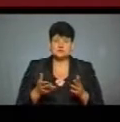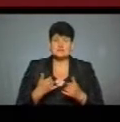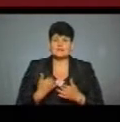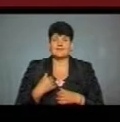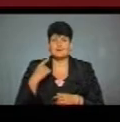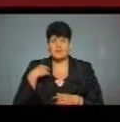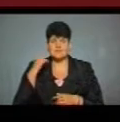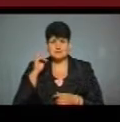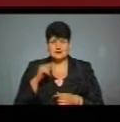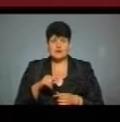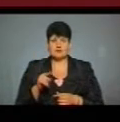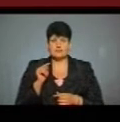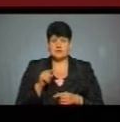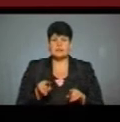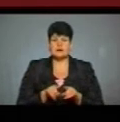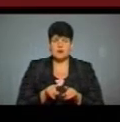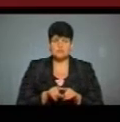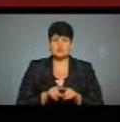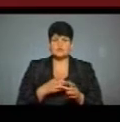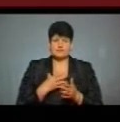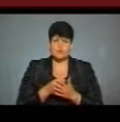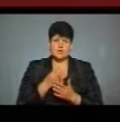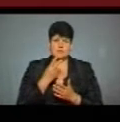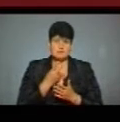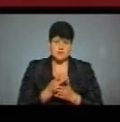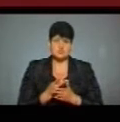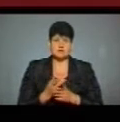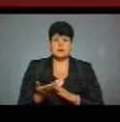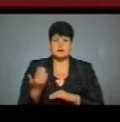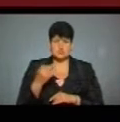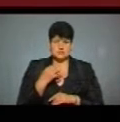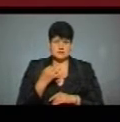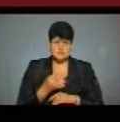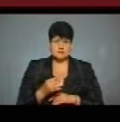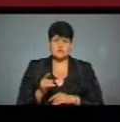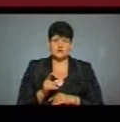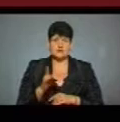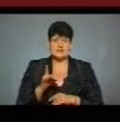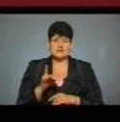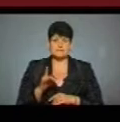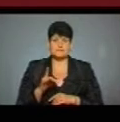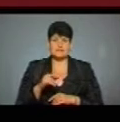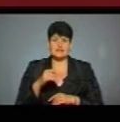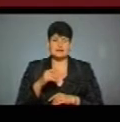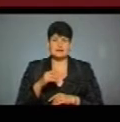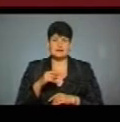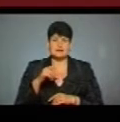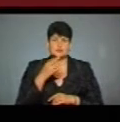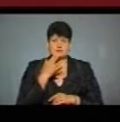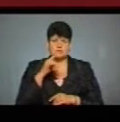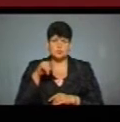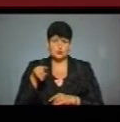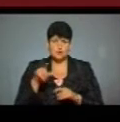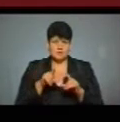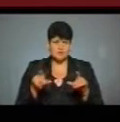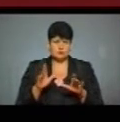знаю, він також своє бачення висловив перед тим, що євроблях не повинно бути в Україні, значить